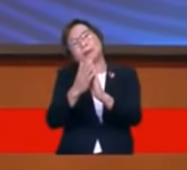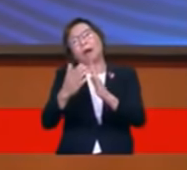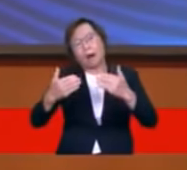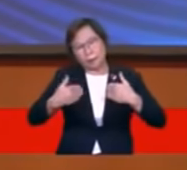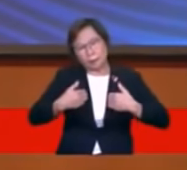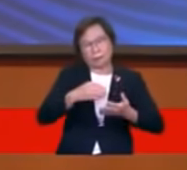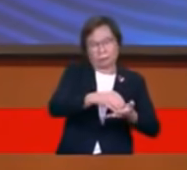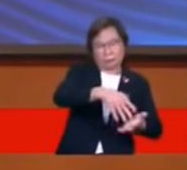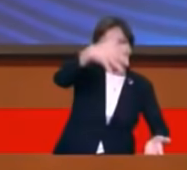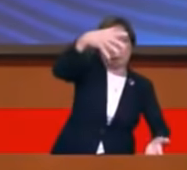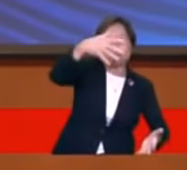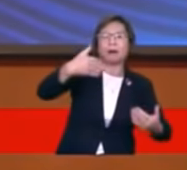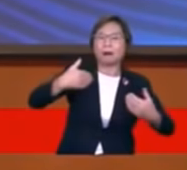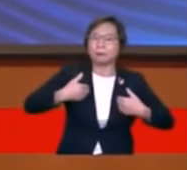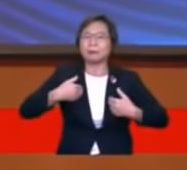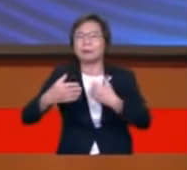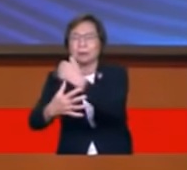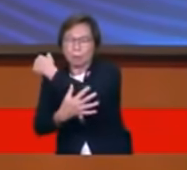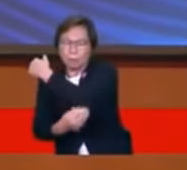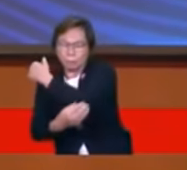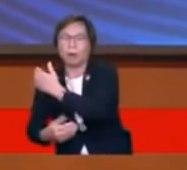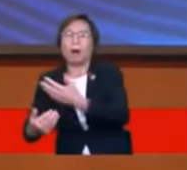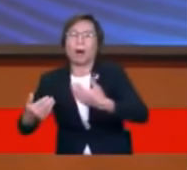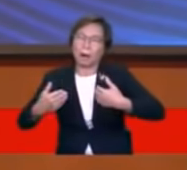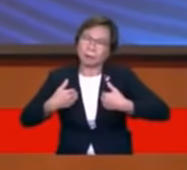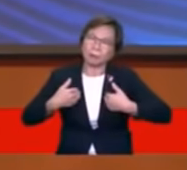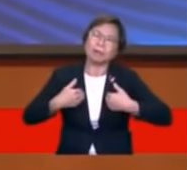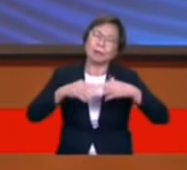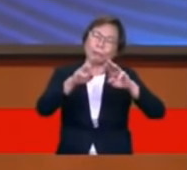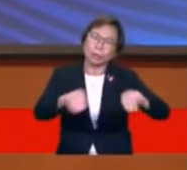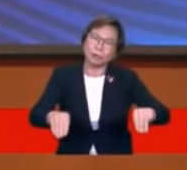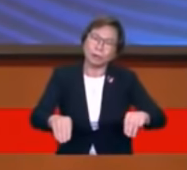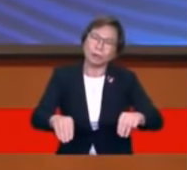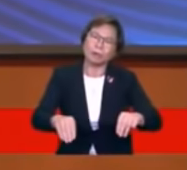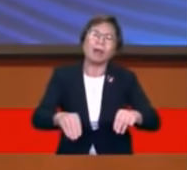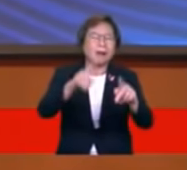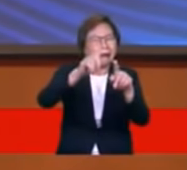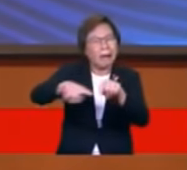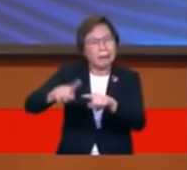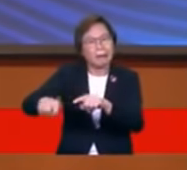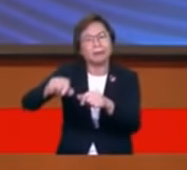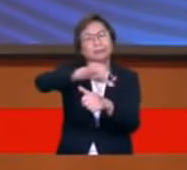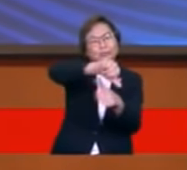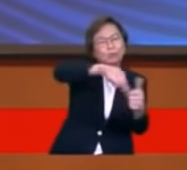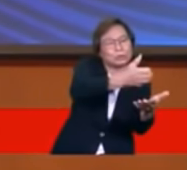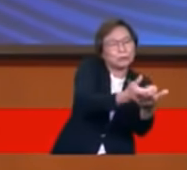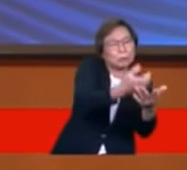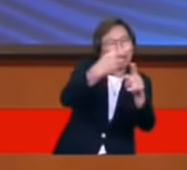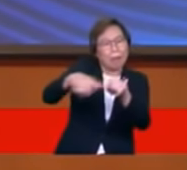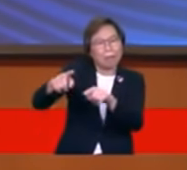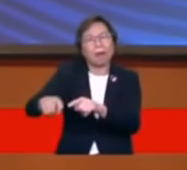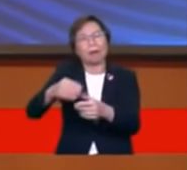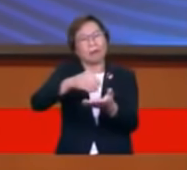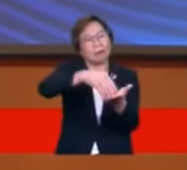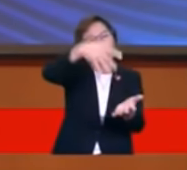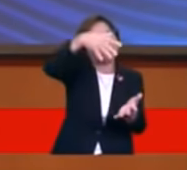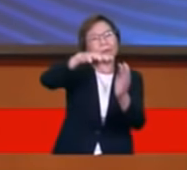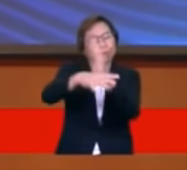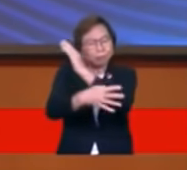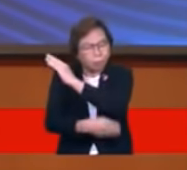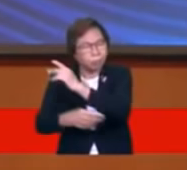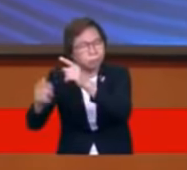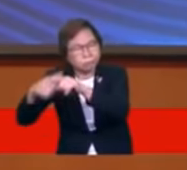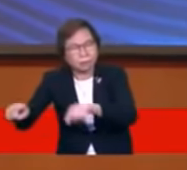mampu ada yang tidak mampu ada yang datang daripada sosio-ekonomi yang berbeza oleh yang demikian